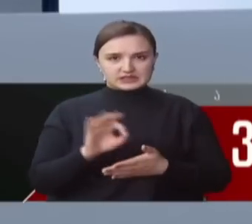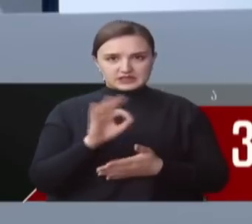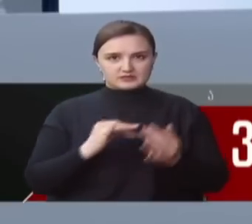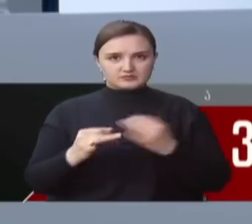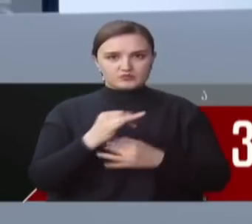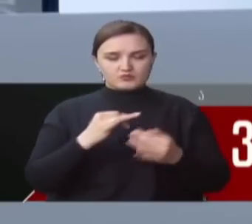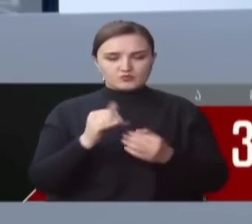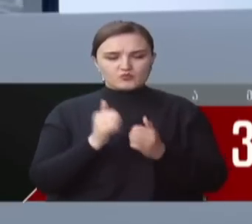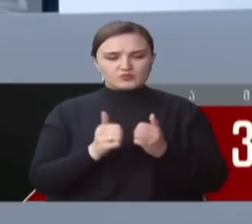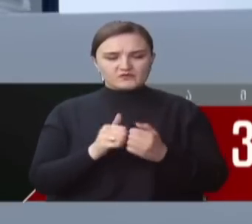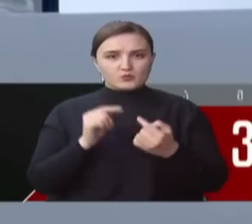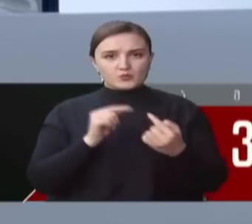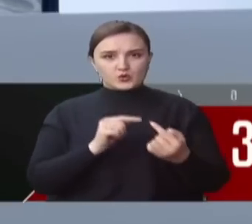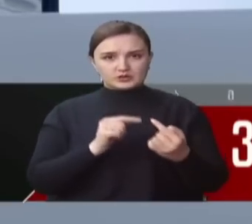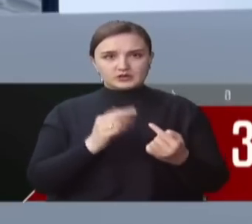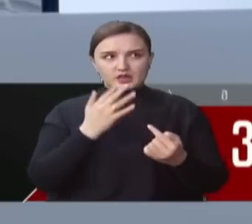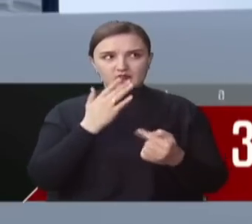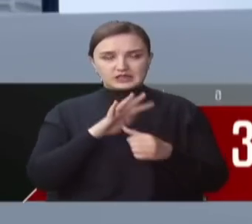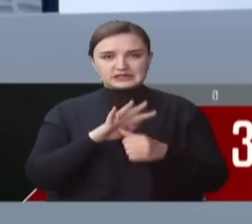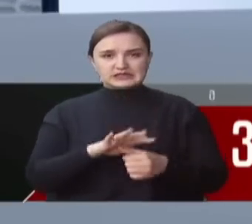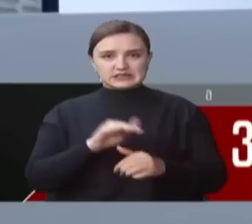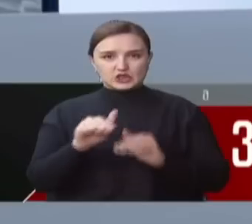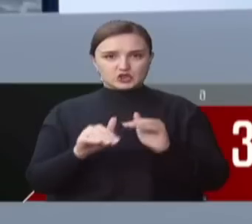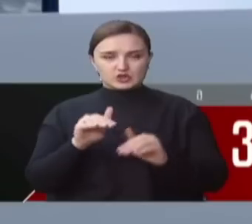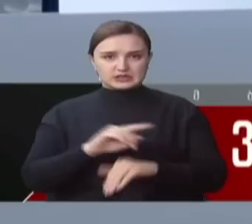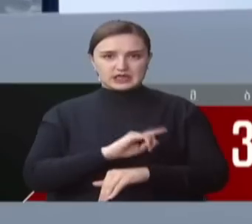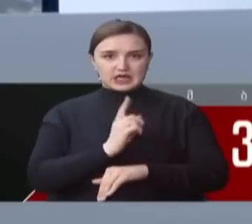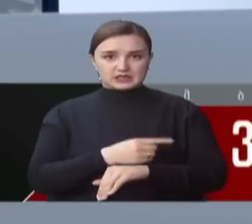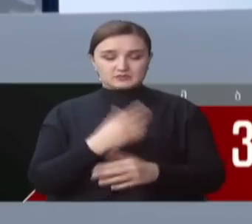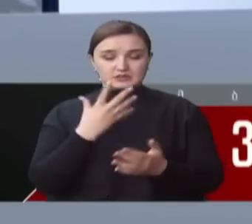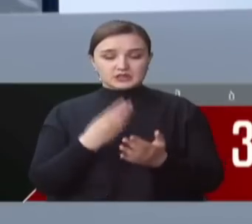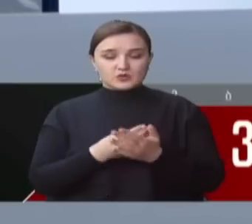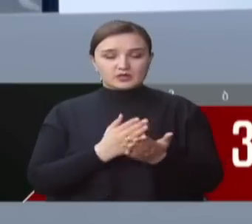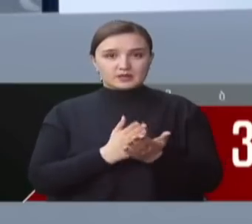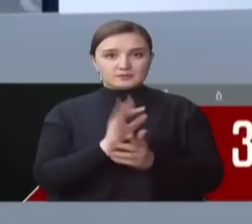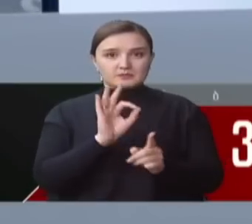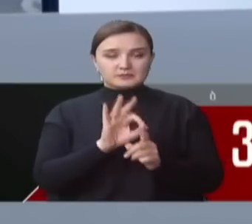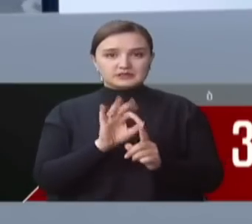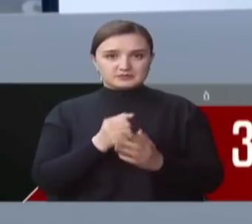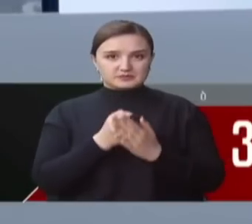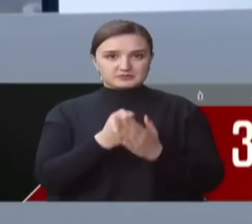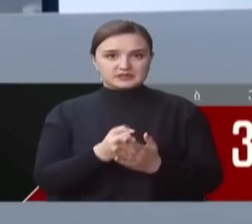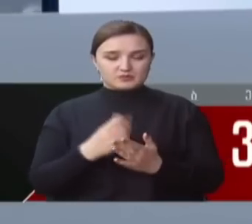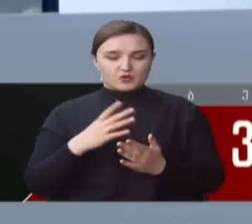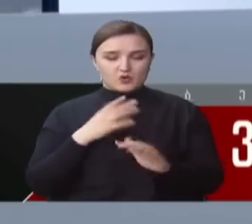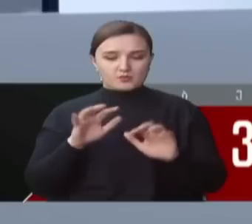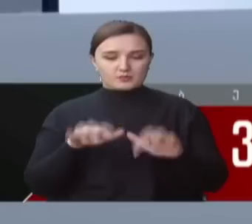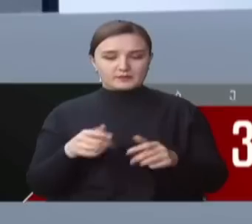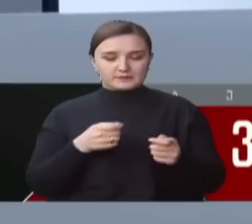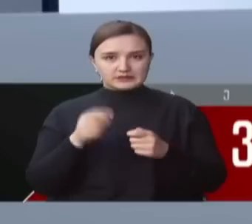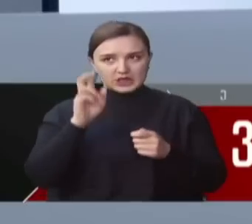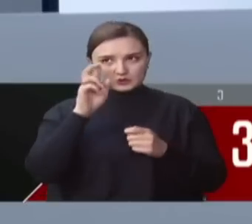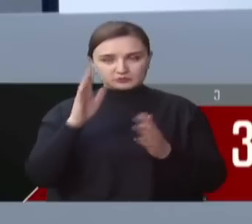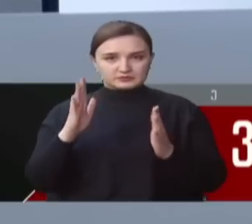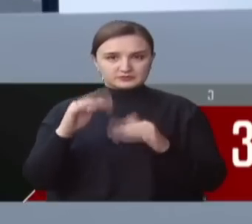Uțcoti proteste de amponze de sauleti zețoles gațilireba. Asta e să hebă sa cutari miznebis mihțava ex-ministru, romămăți heli suplebi stam,